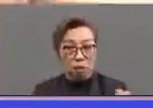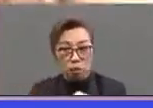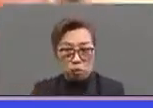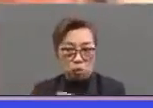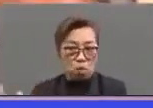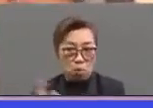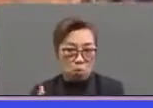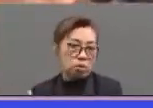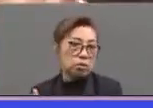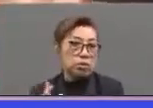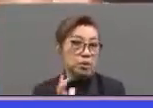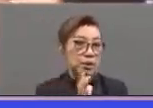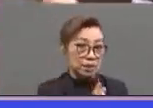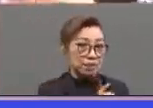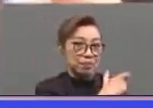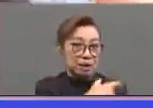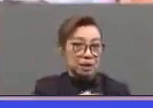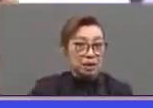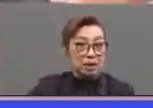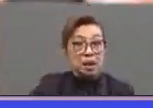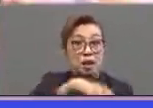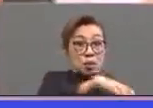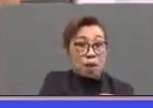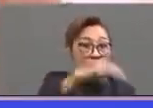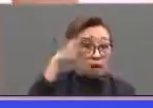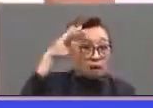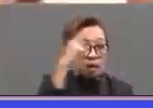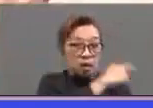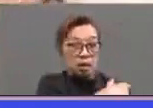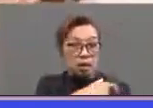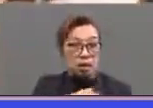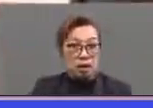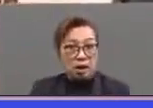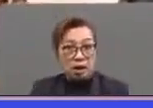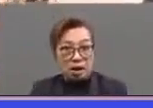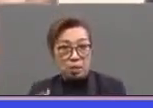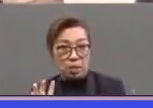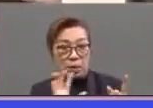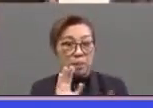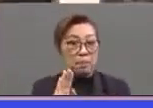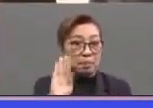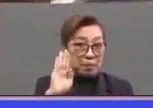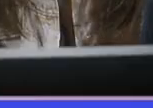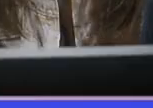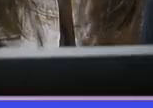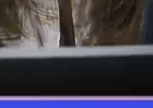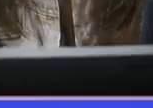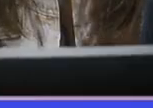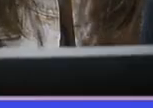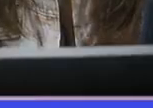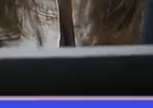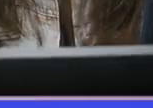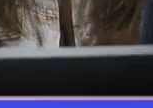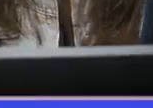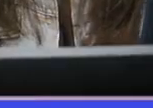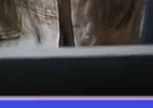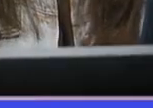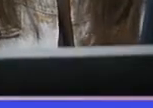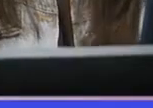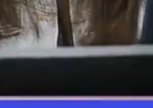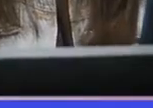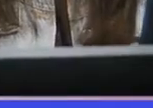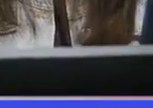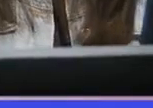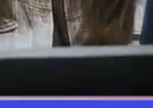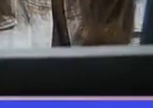ปลูกแล้วก็ลดต้นทุนการผลิตด้วยนะคะโดยนายกรัฐมนตรีจะมีการประชุมรัฐมนตรีนัดแรกนะคะในวันที่ 13กันยายนนี้